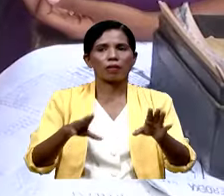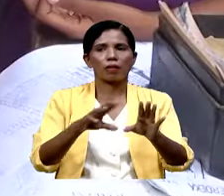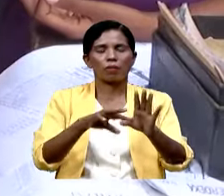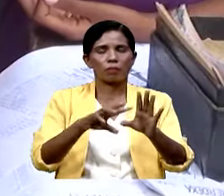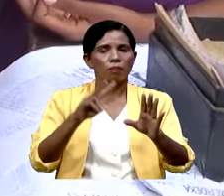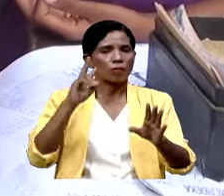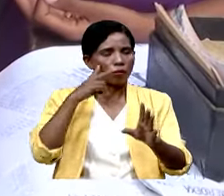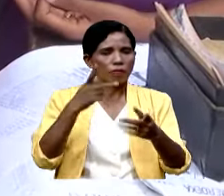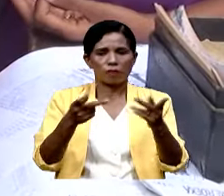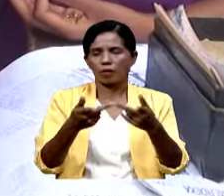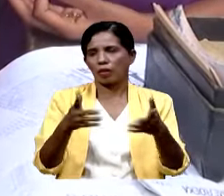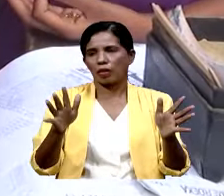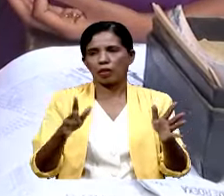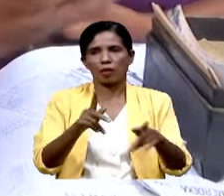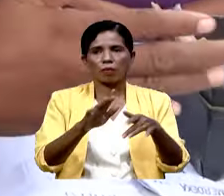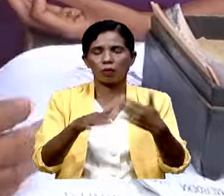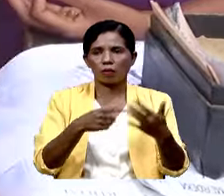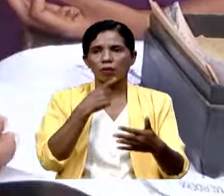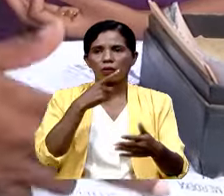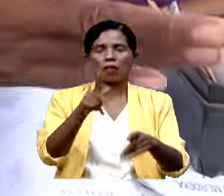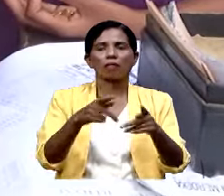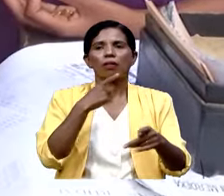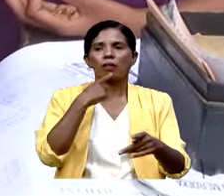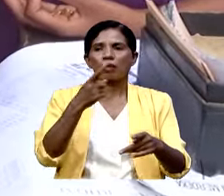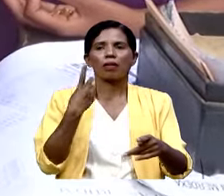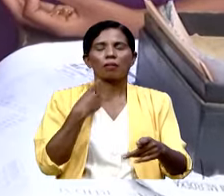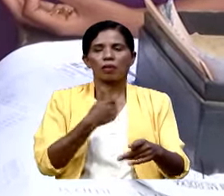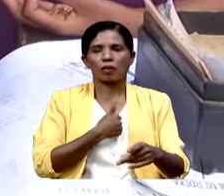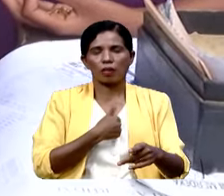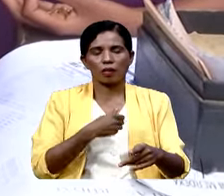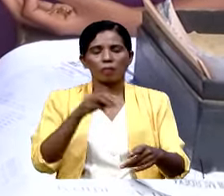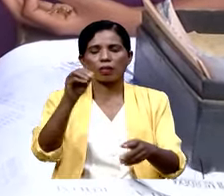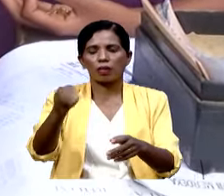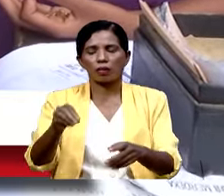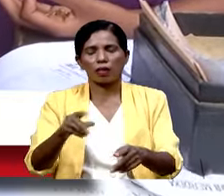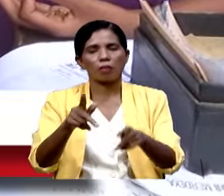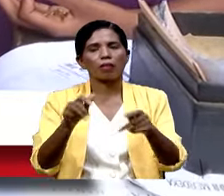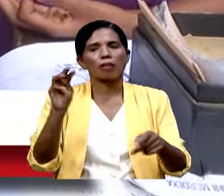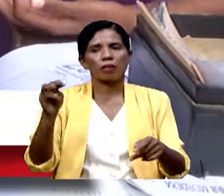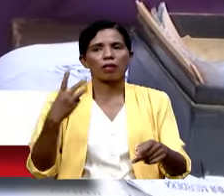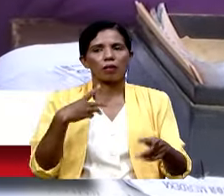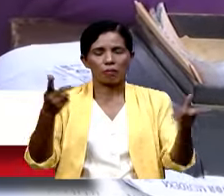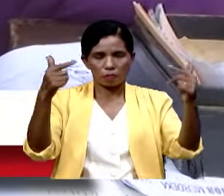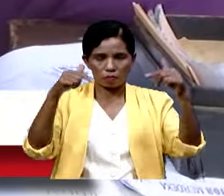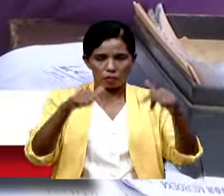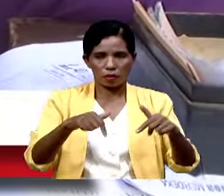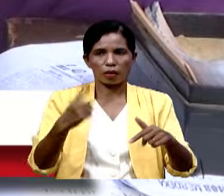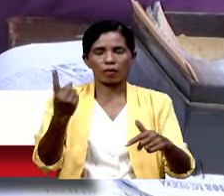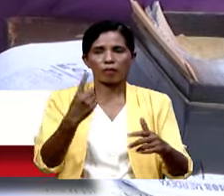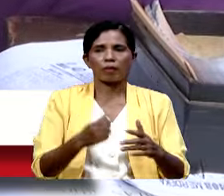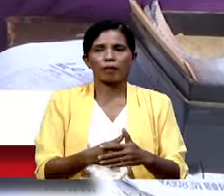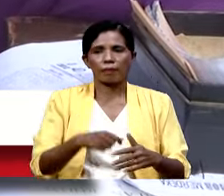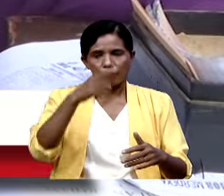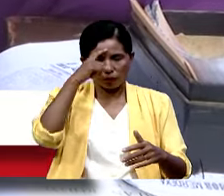iha ne, agora hinaban e moto tu, ami batau hinaban dian aminian, batau hinaban dian aminian, ita pronto ami filafal maina fatin, tam